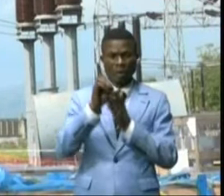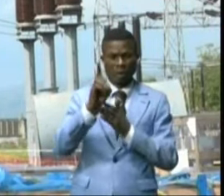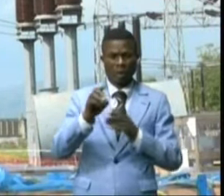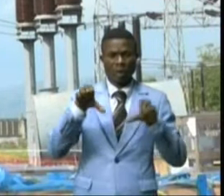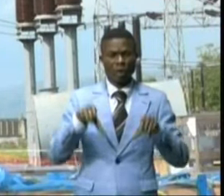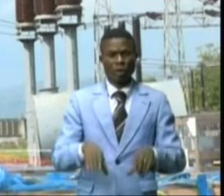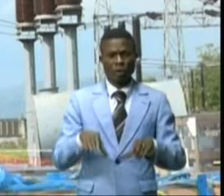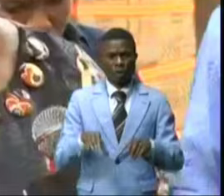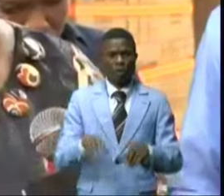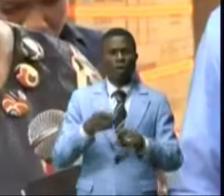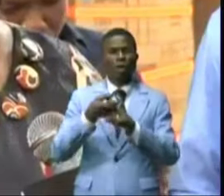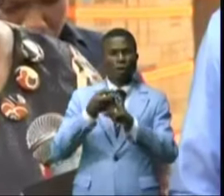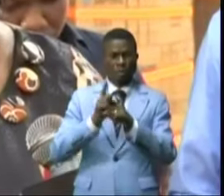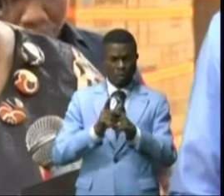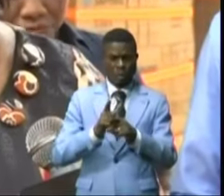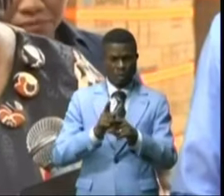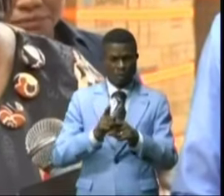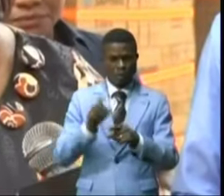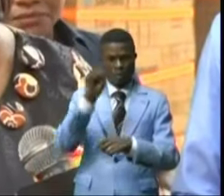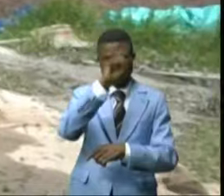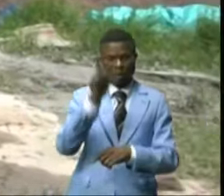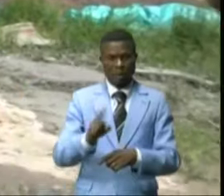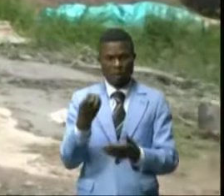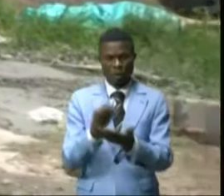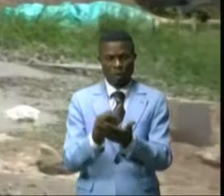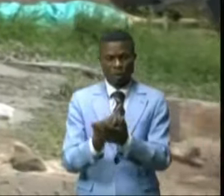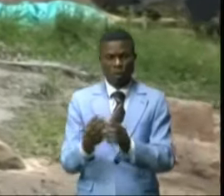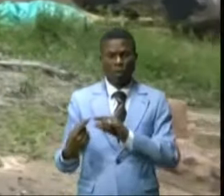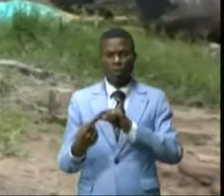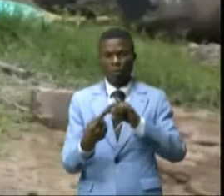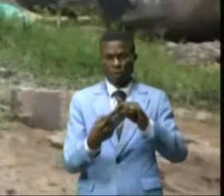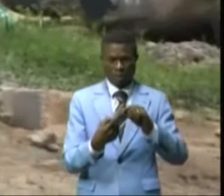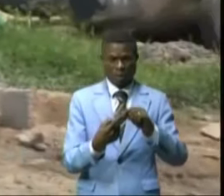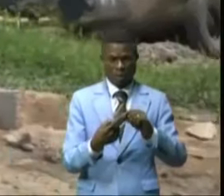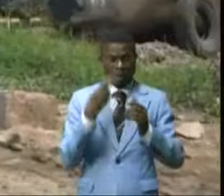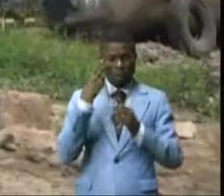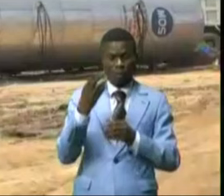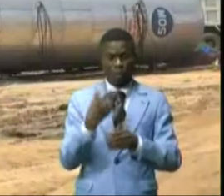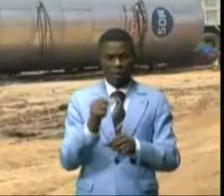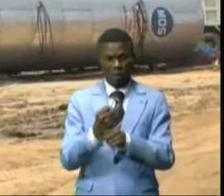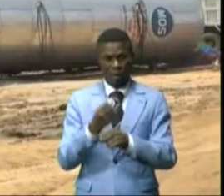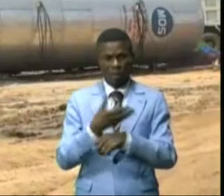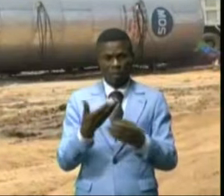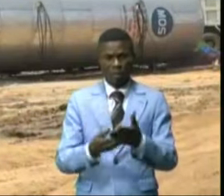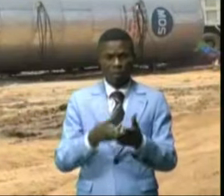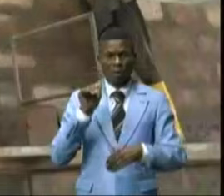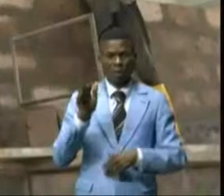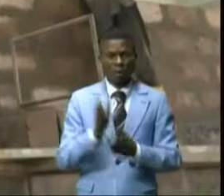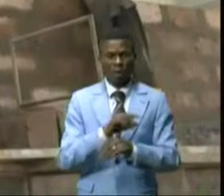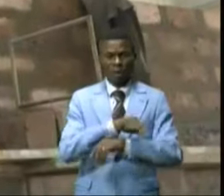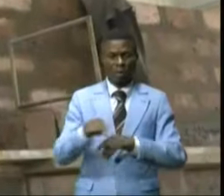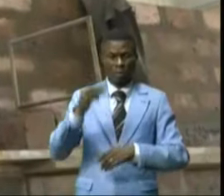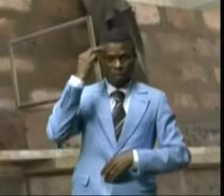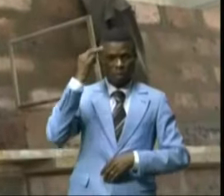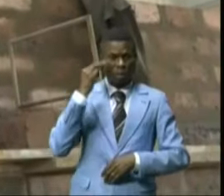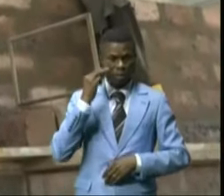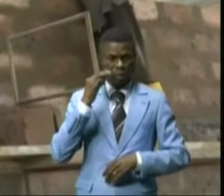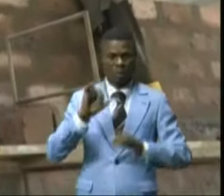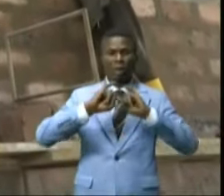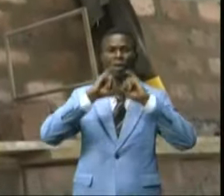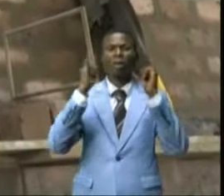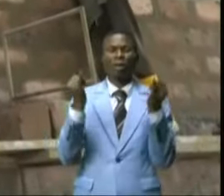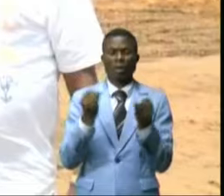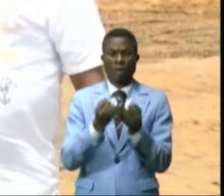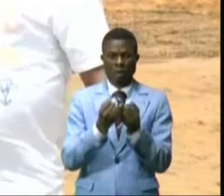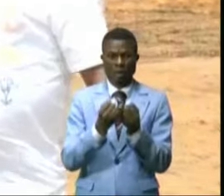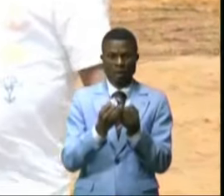RDC partirait des zones économiques spéciales. À voir ces réalisations, le directeur du cabinet du ministre de l'Industrie,